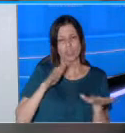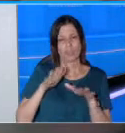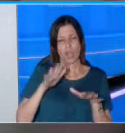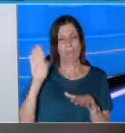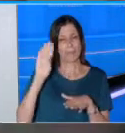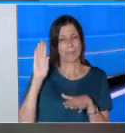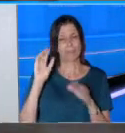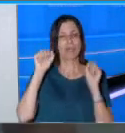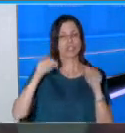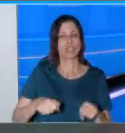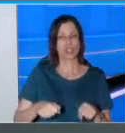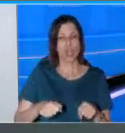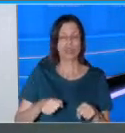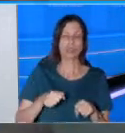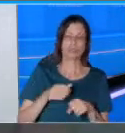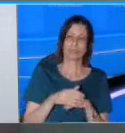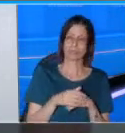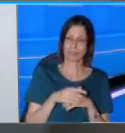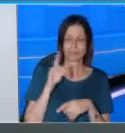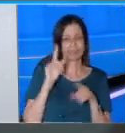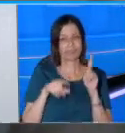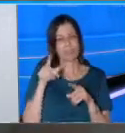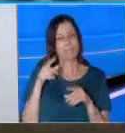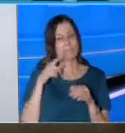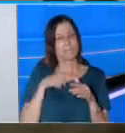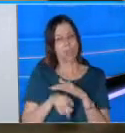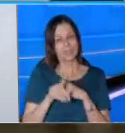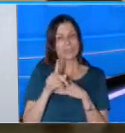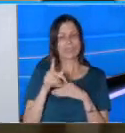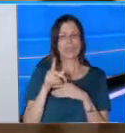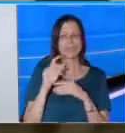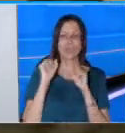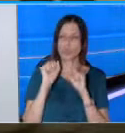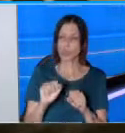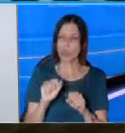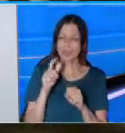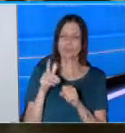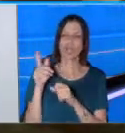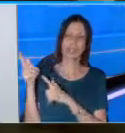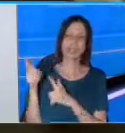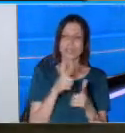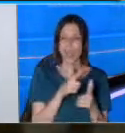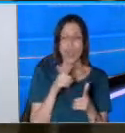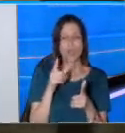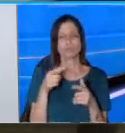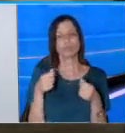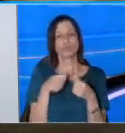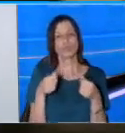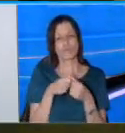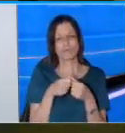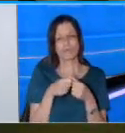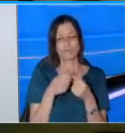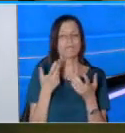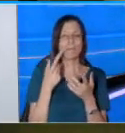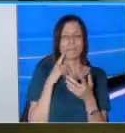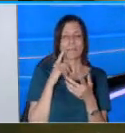פעם הם בוגדים תומכי טרור, ופעם תלוי על פי הקוניונקטורה הפוליטית המזדמנת, הם שותפים לממשלה.